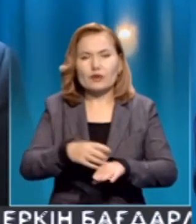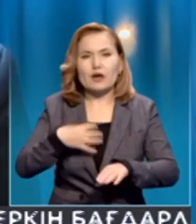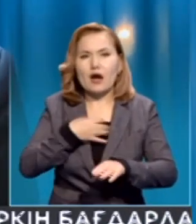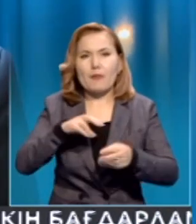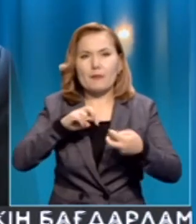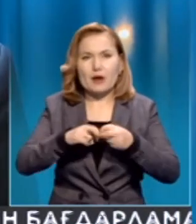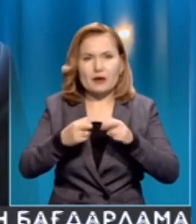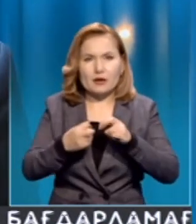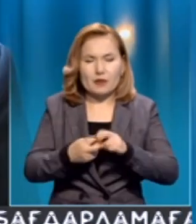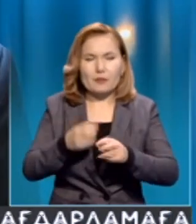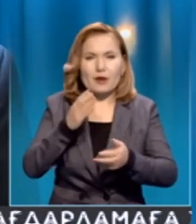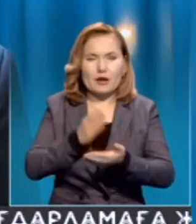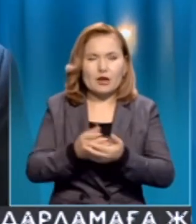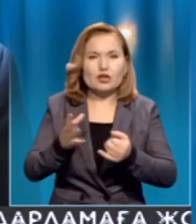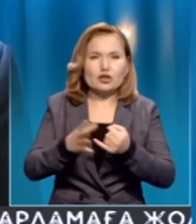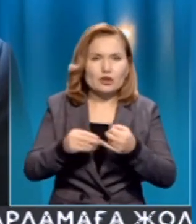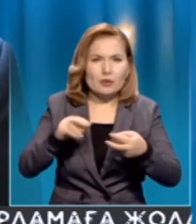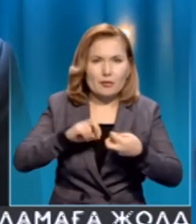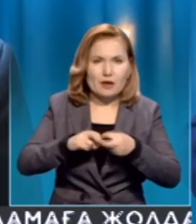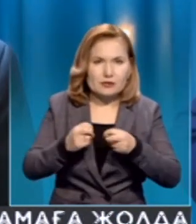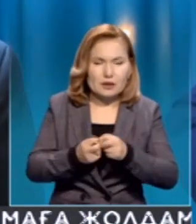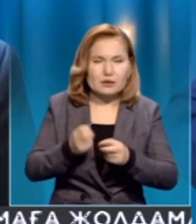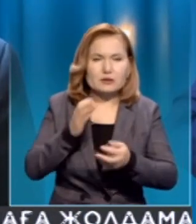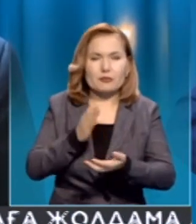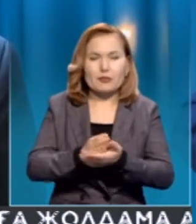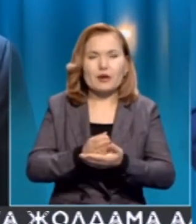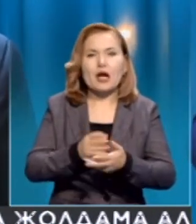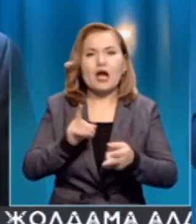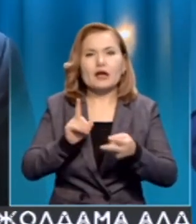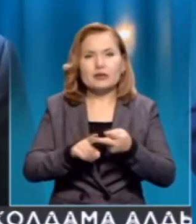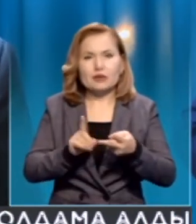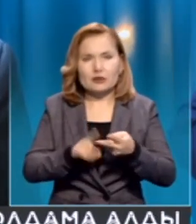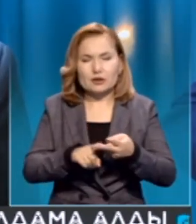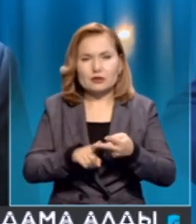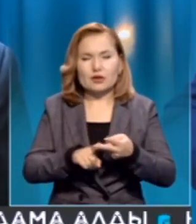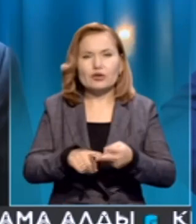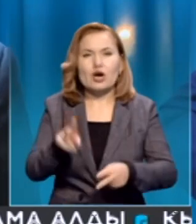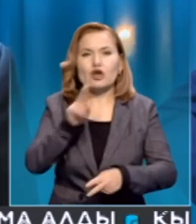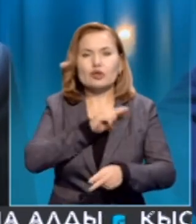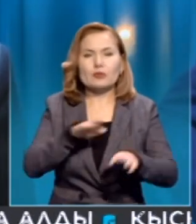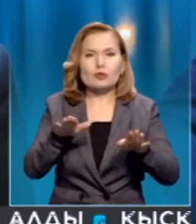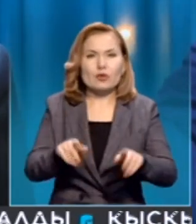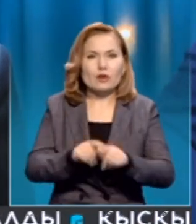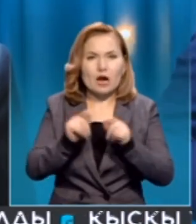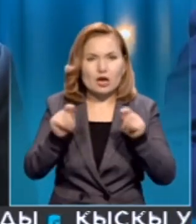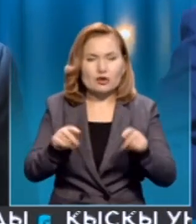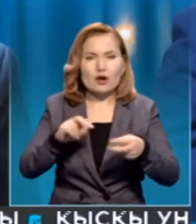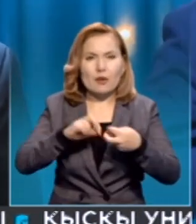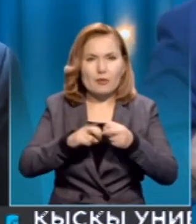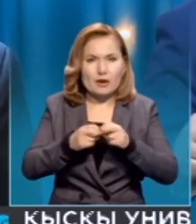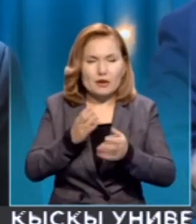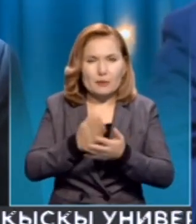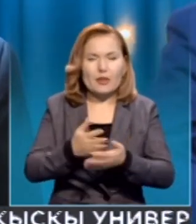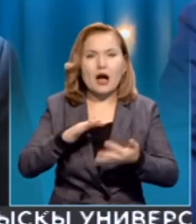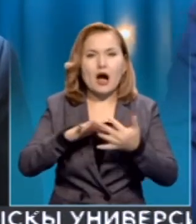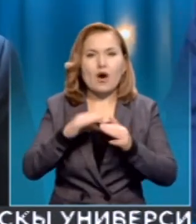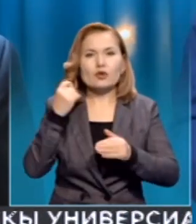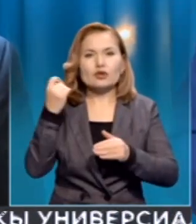көп. Бірінші ол жер мәселесі, екінші жұмыс орны, ауыл